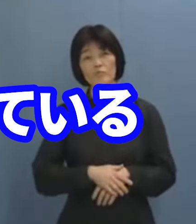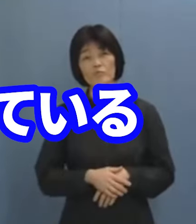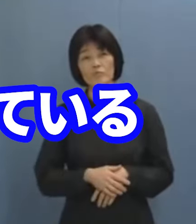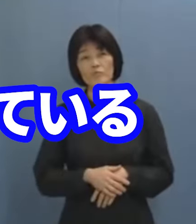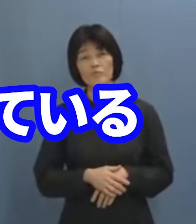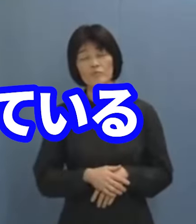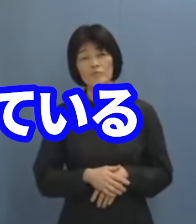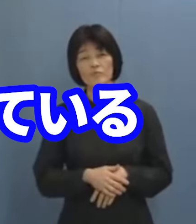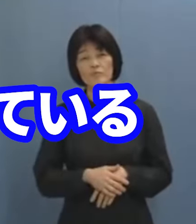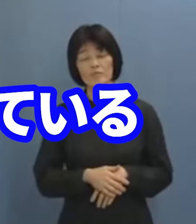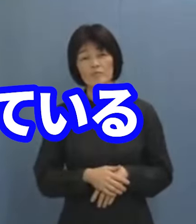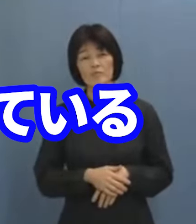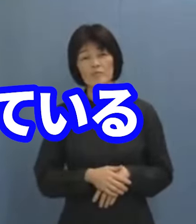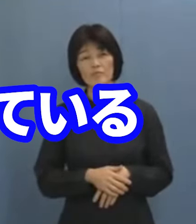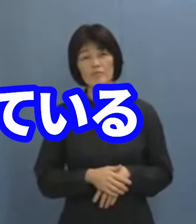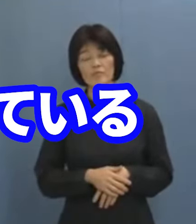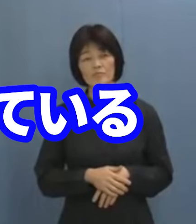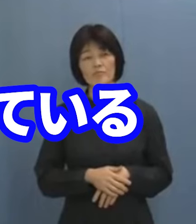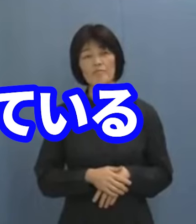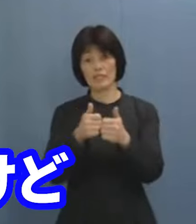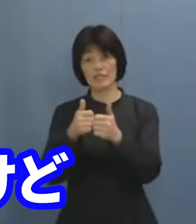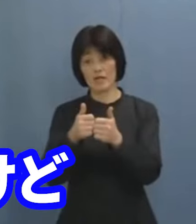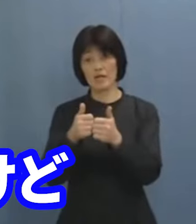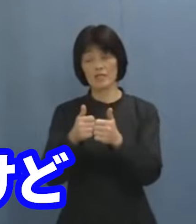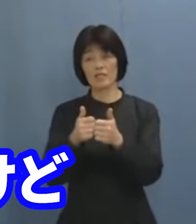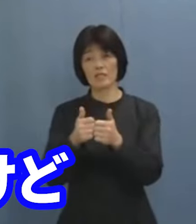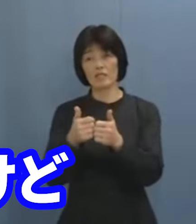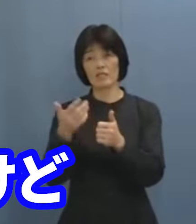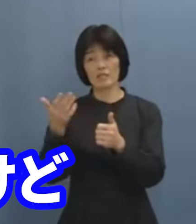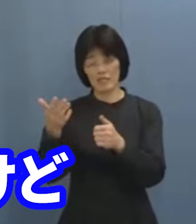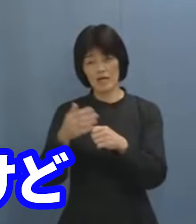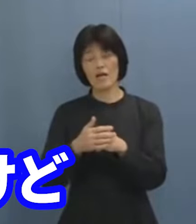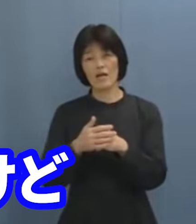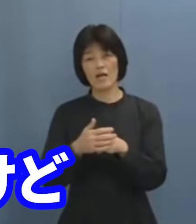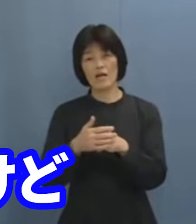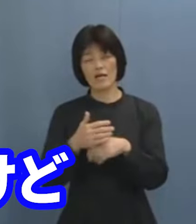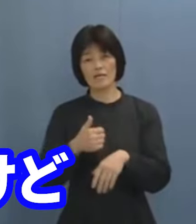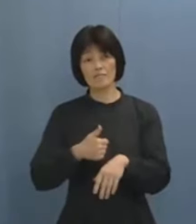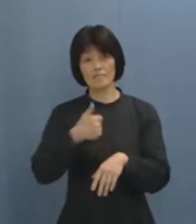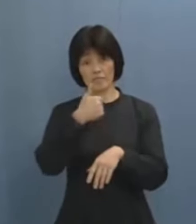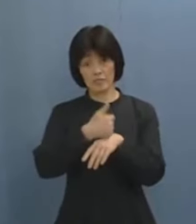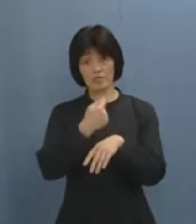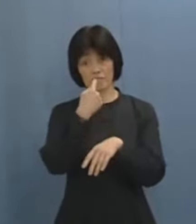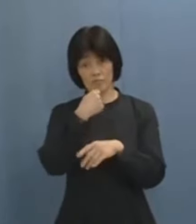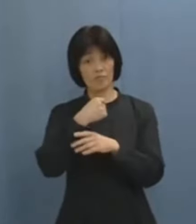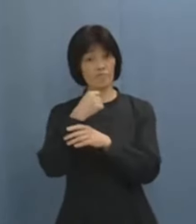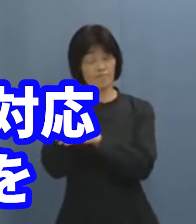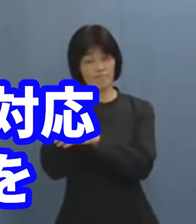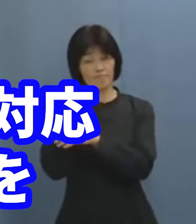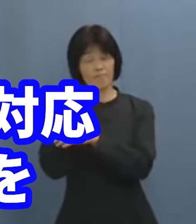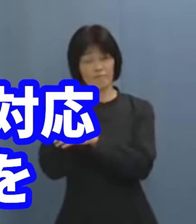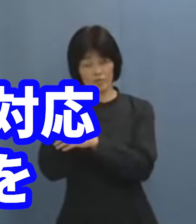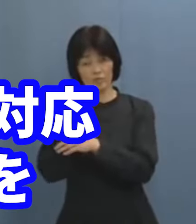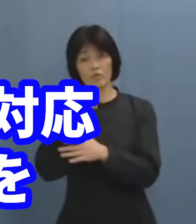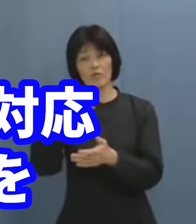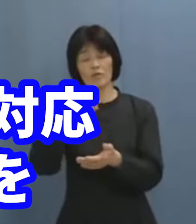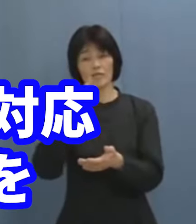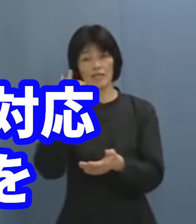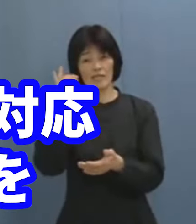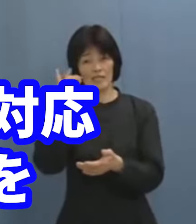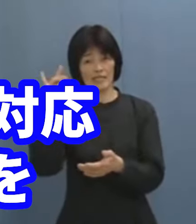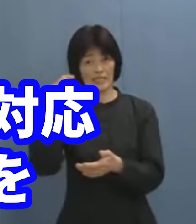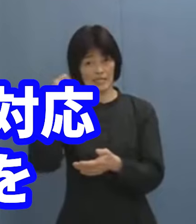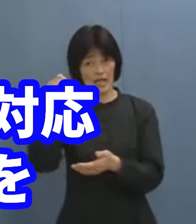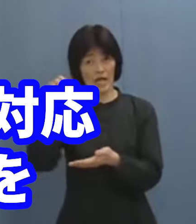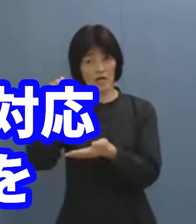そういった動きをされ始めているというところはあるというのを承知してますけど、まあ、これから議会側がどういうふうに